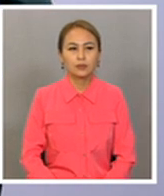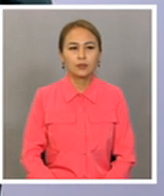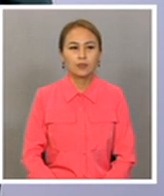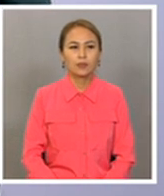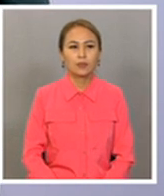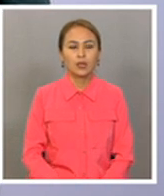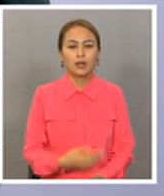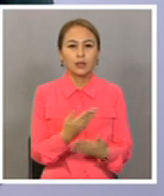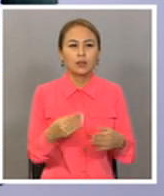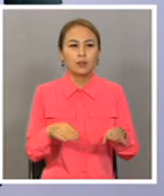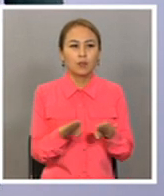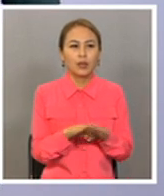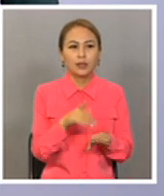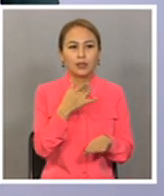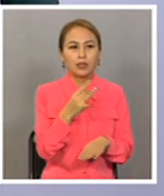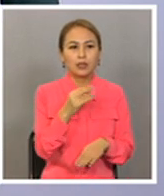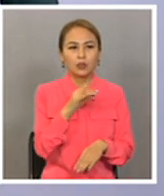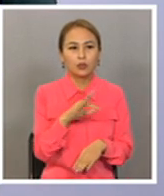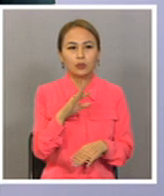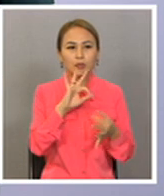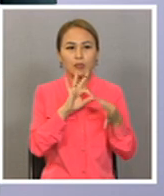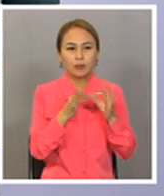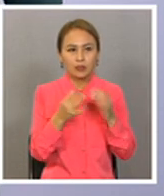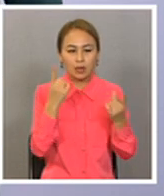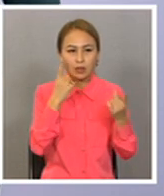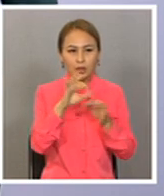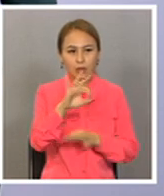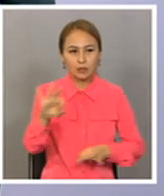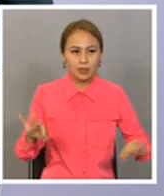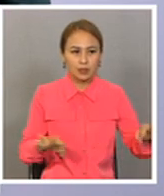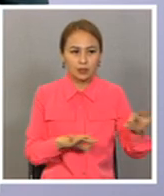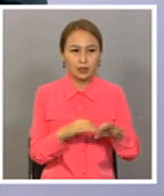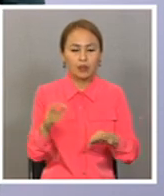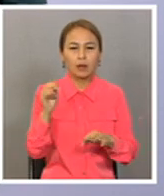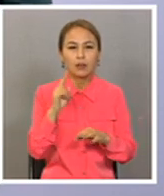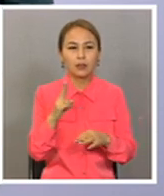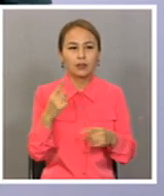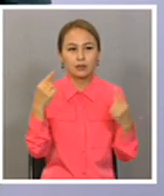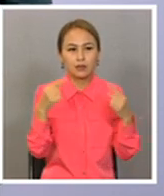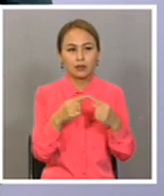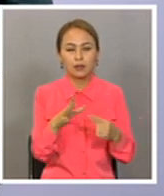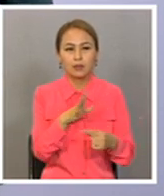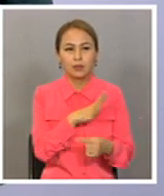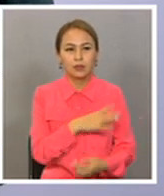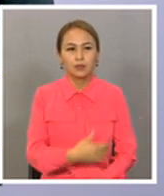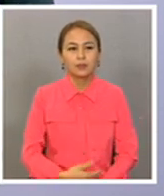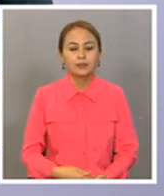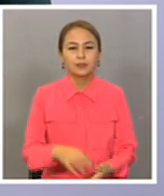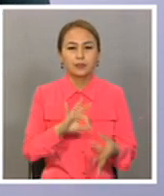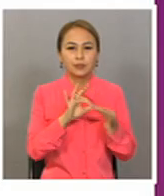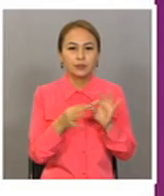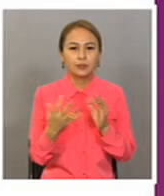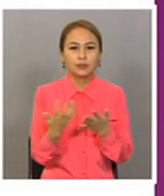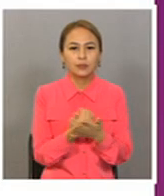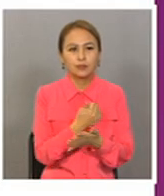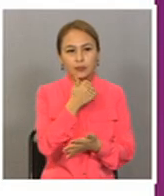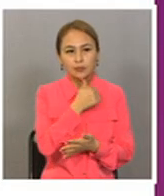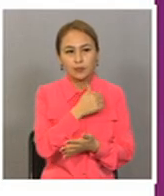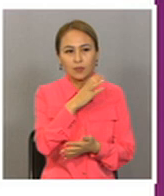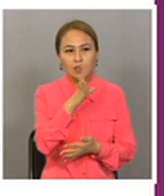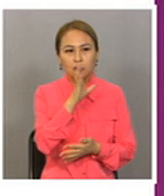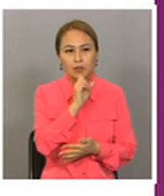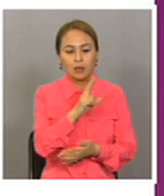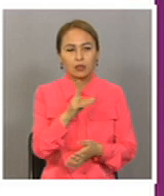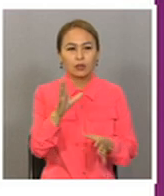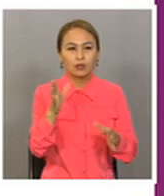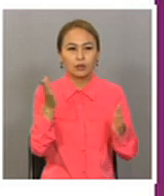Енді балалар, Геродоттың мәліметін археологиялық қазба деректері қалай растайды екен анықтап көрейік. Сақ